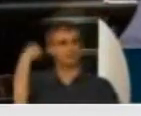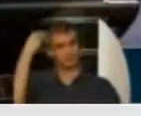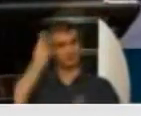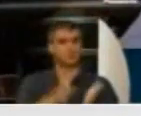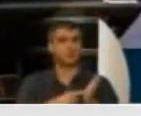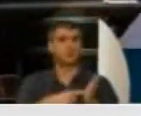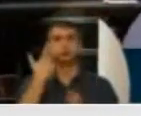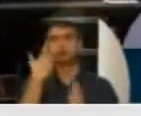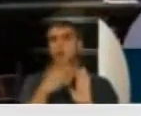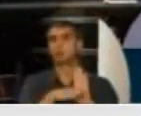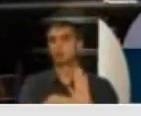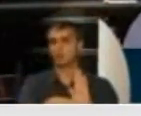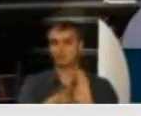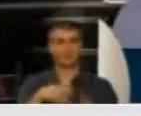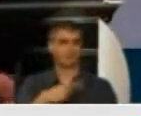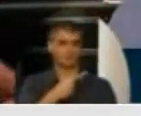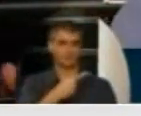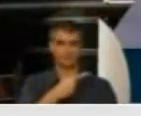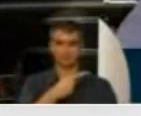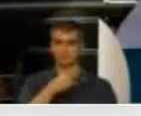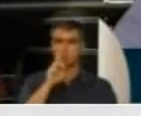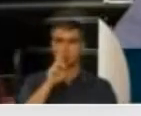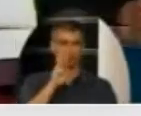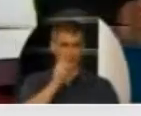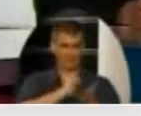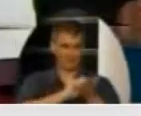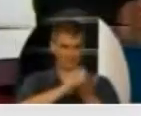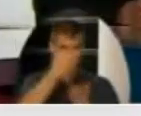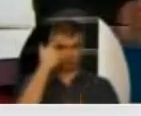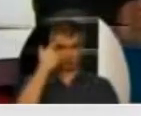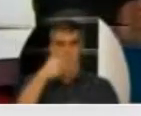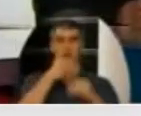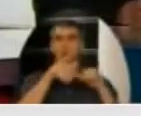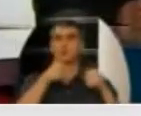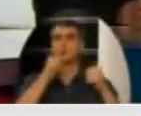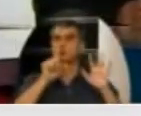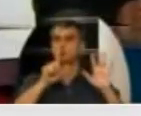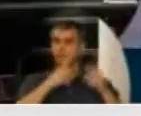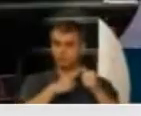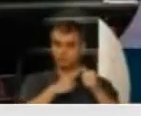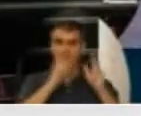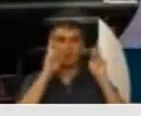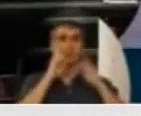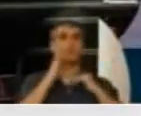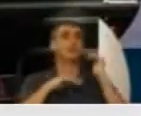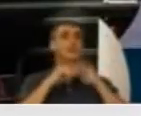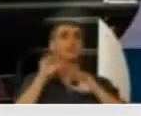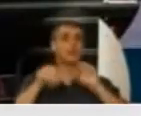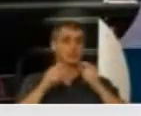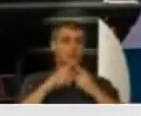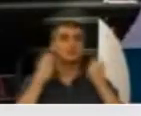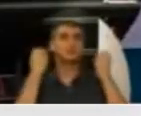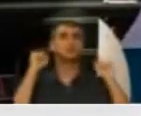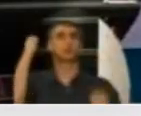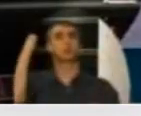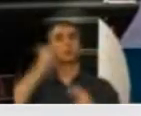שלושה תנאים, נדמה שגם אולי שקד יודע אותם, כולם יודעים אותם, גבולות 67, הקפאת הבנייה בהתנחלויות ושחרורם של